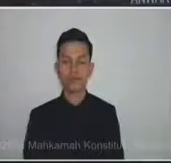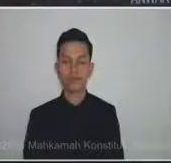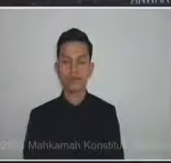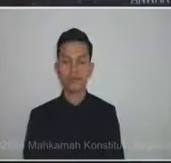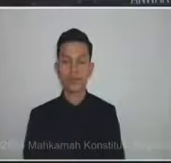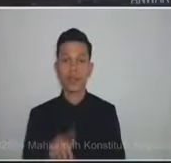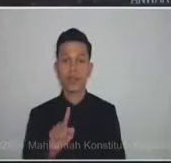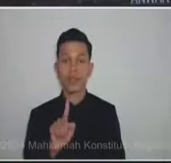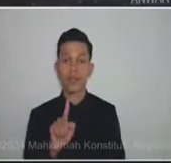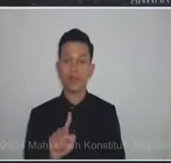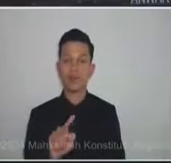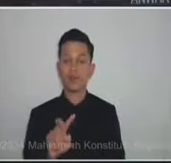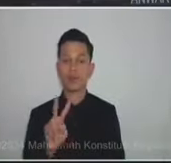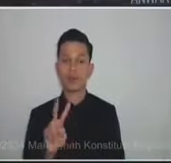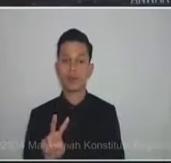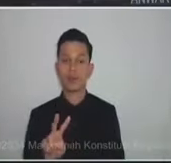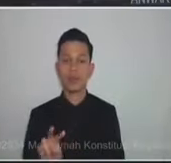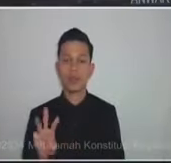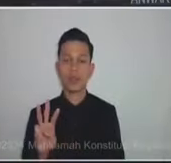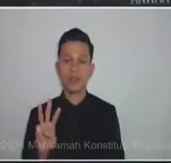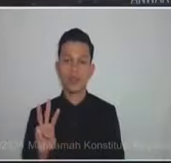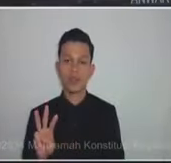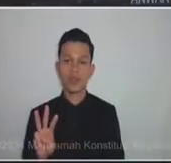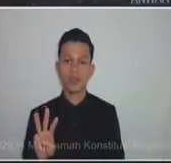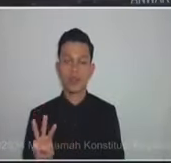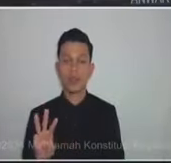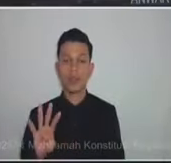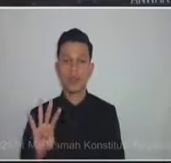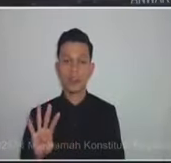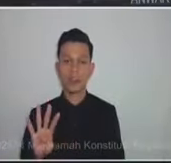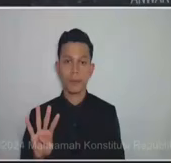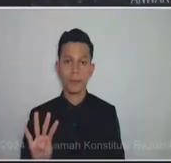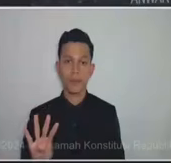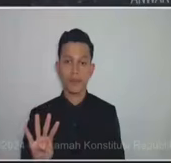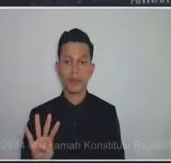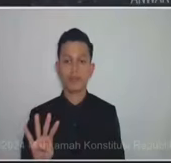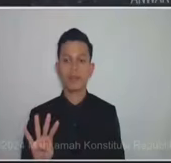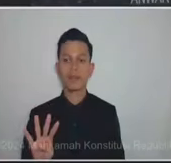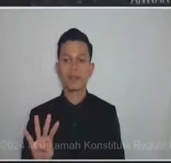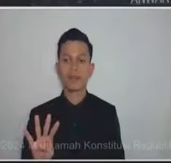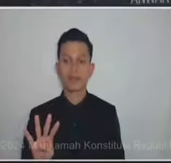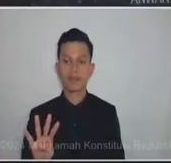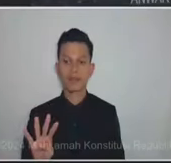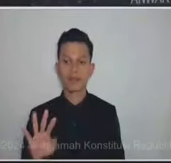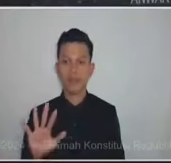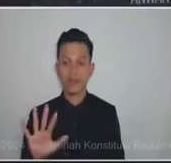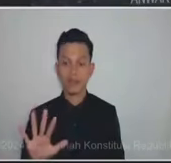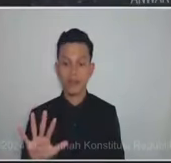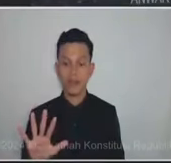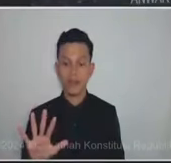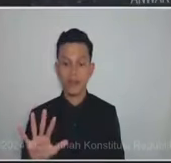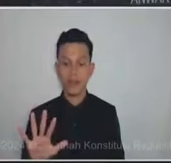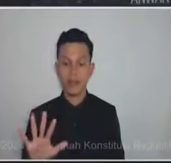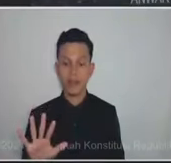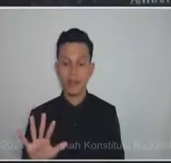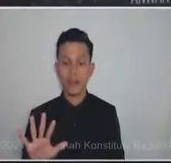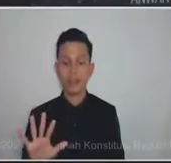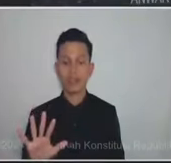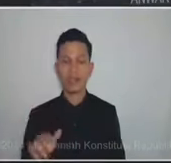2 3 4 5